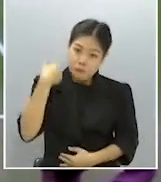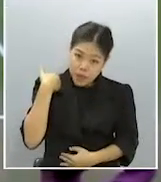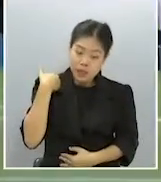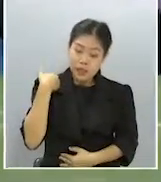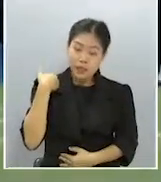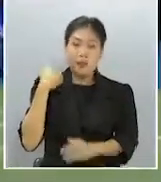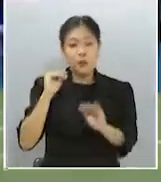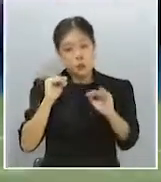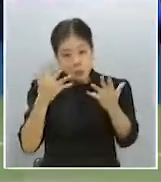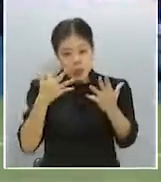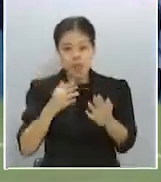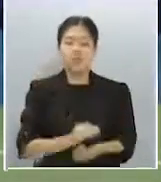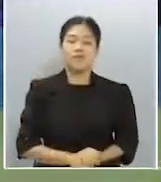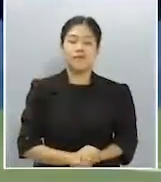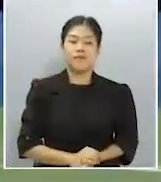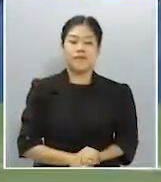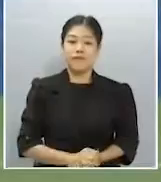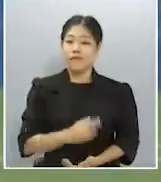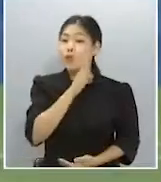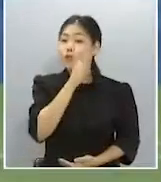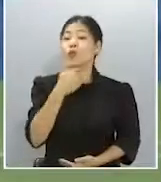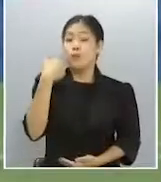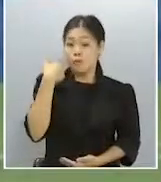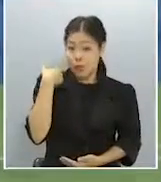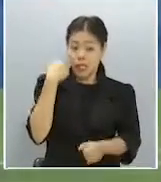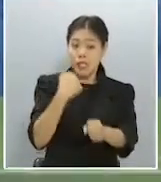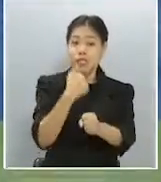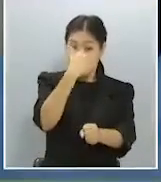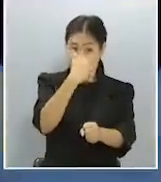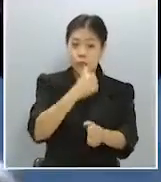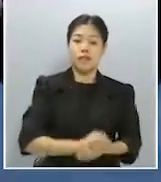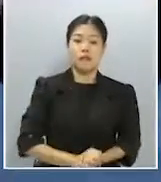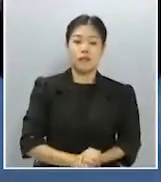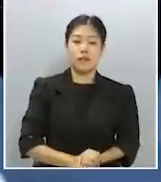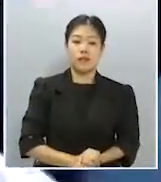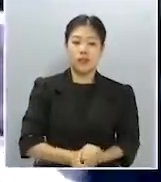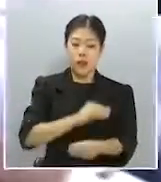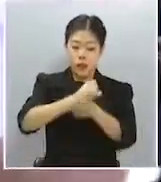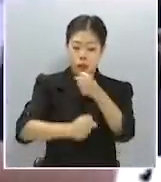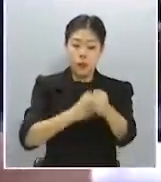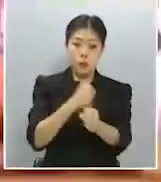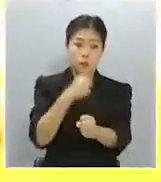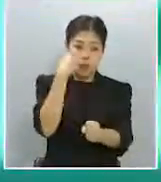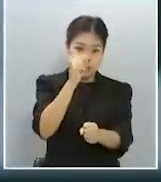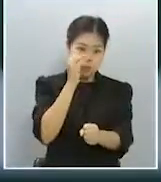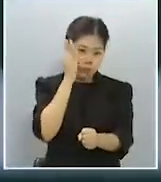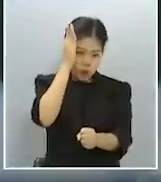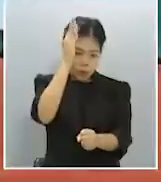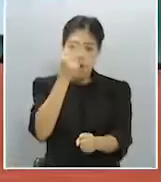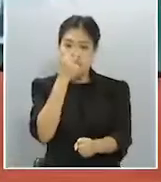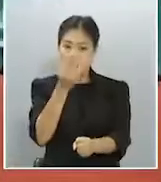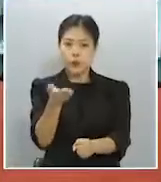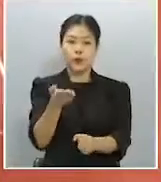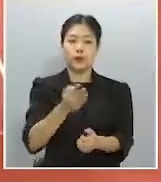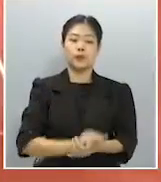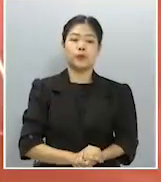มีหรือไม่มีคนมาทำลายถ้าหากจะมีคนมาทำลายสถิติของโรเจอร์เฟเดเลอร์ได้นี่ใน10ปีต่อไปนี้ครับให้ดูคนเดียวก็คือราฟาเอลนาดาล